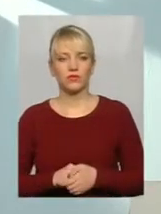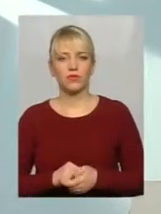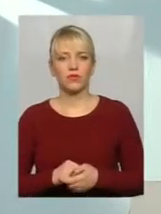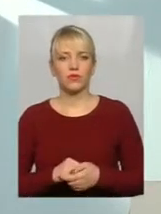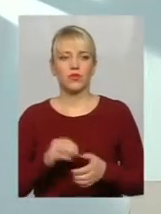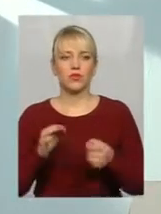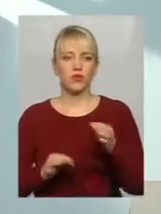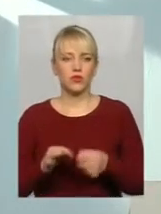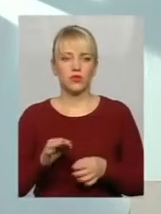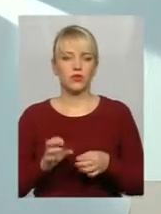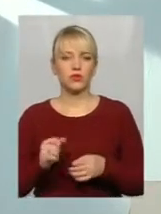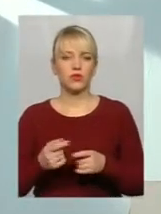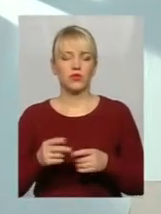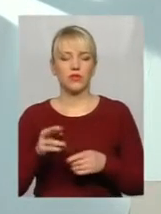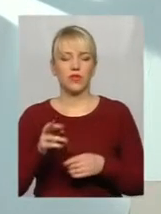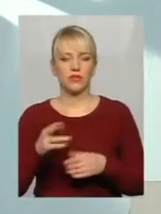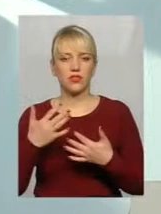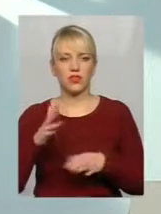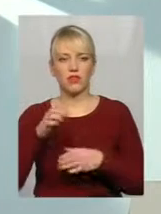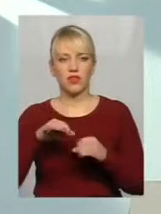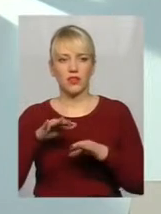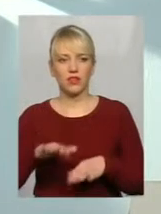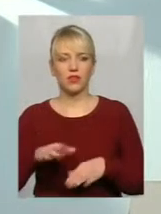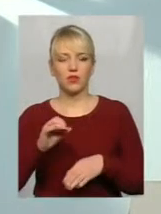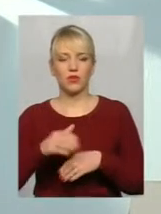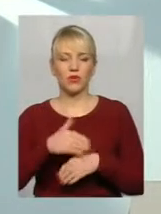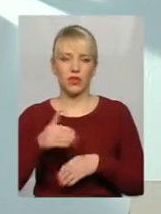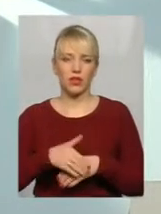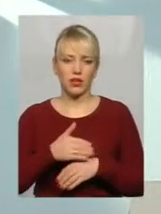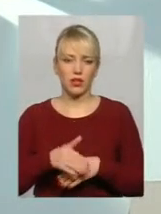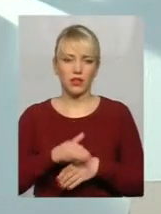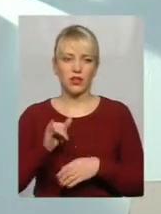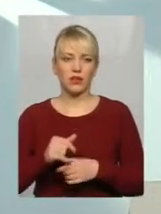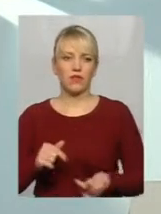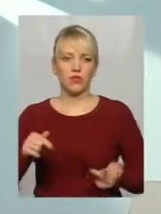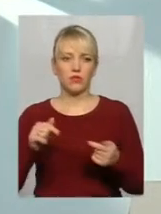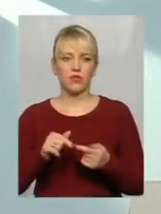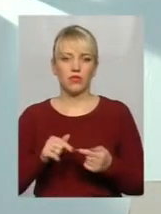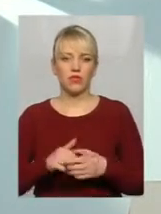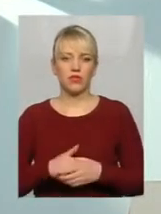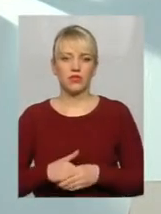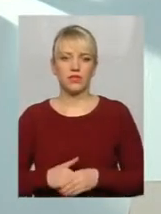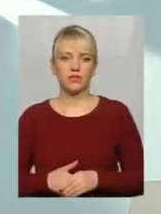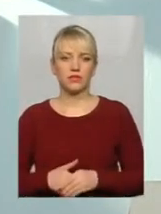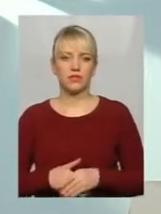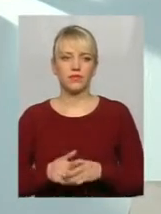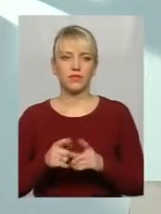суд, і суддя вже вирішує про міру покарання і відповідність, скільки як